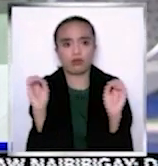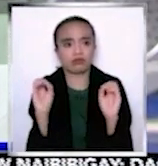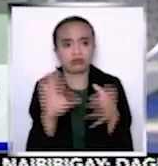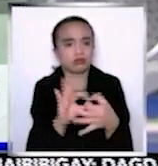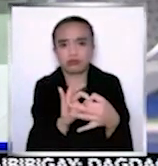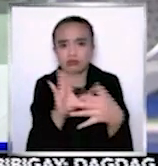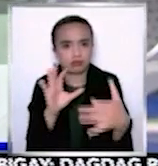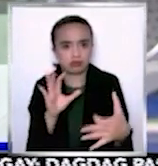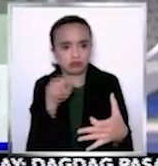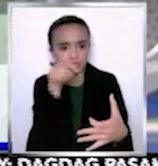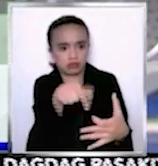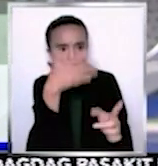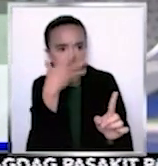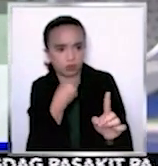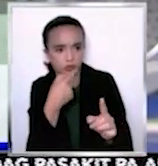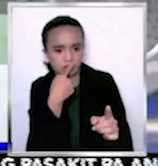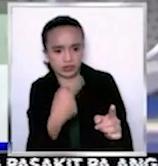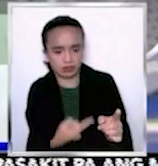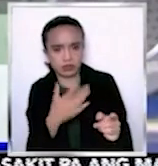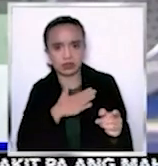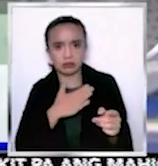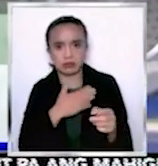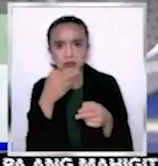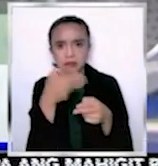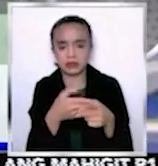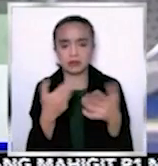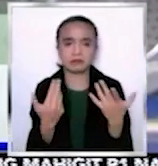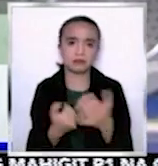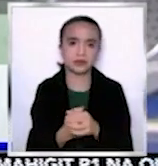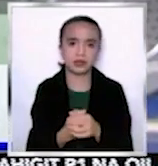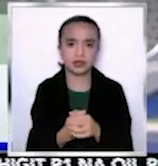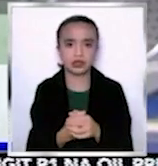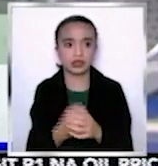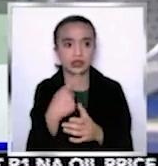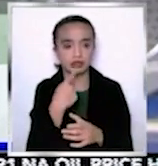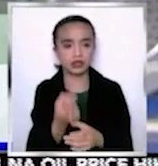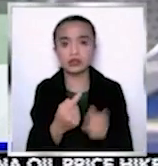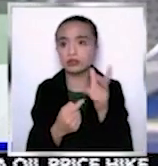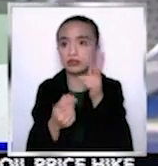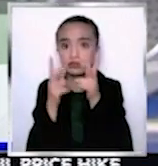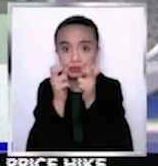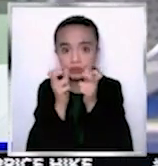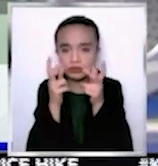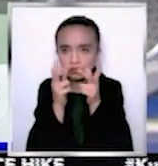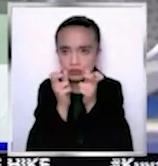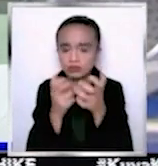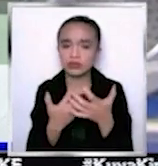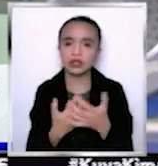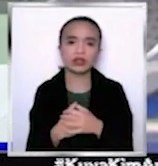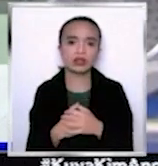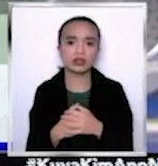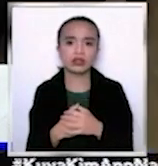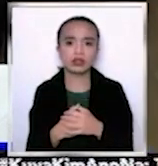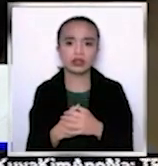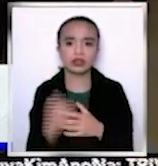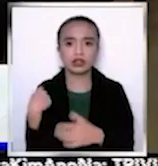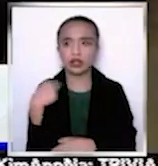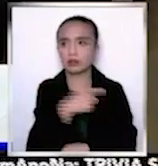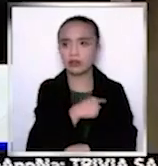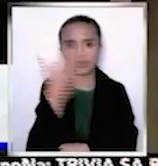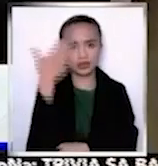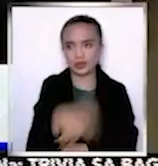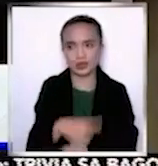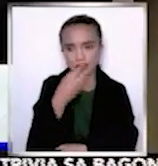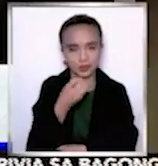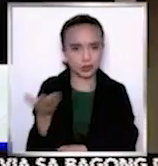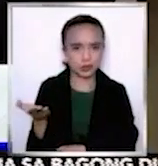taong nagsabi ng pangalan ko. Sa harap niya mismo, na narinig niya na hindi po kami magkakilala. Sabi ng